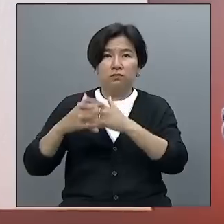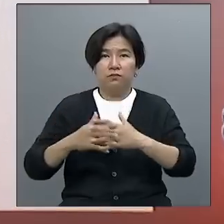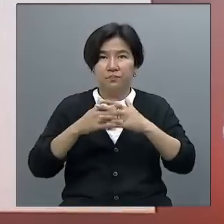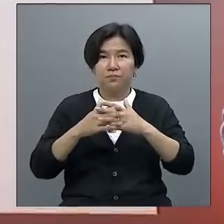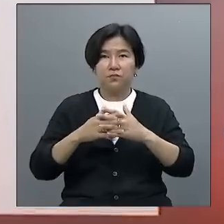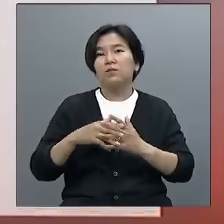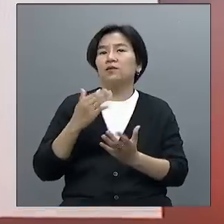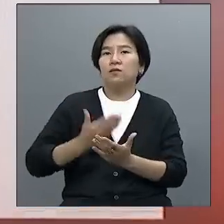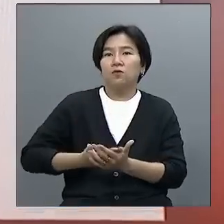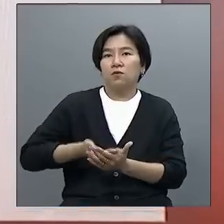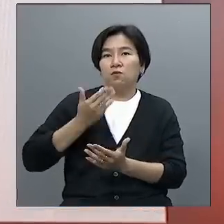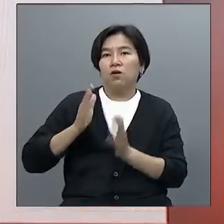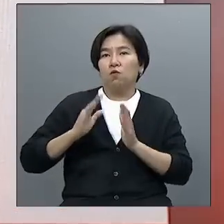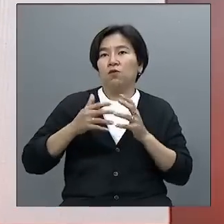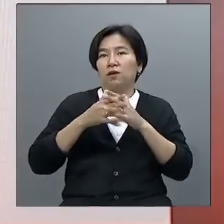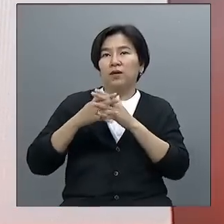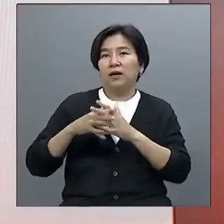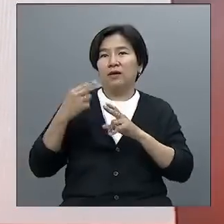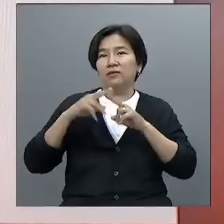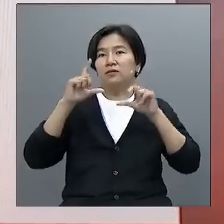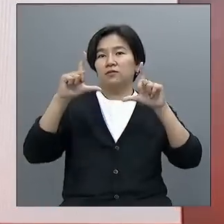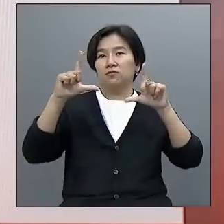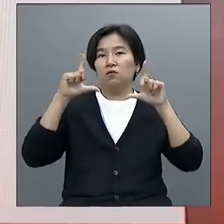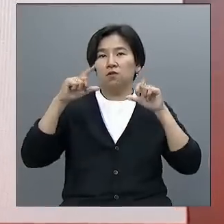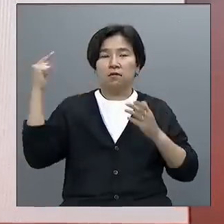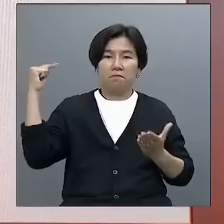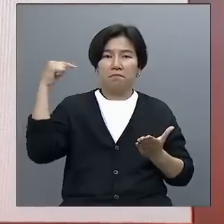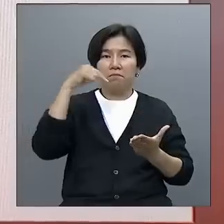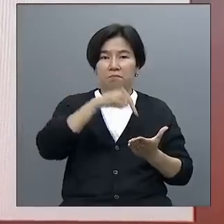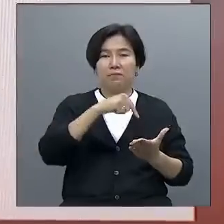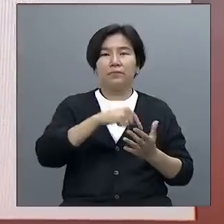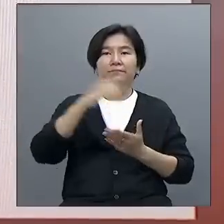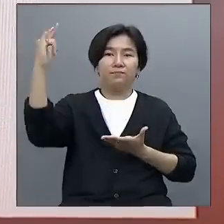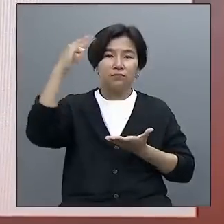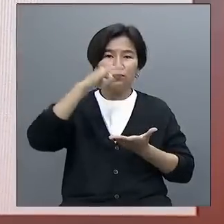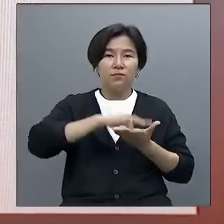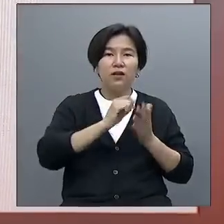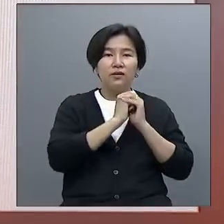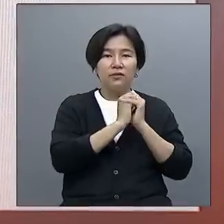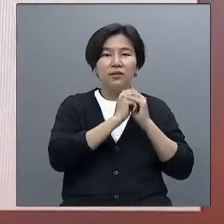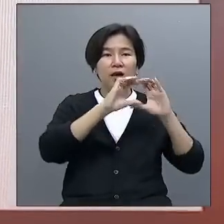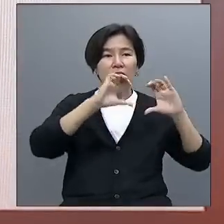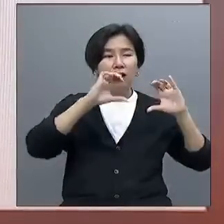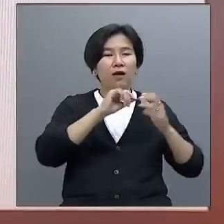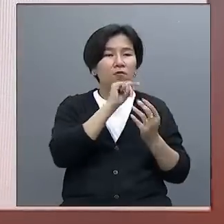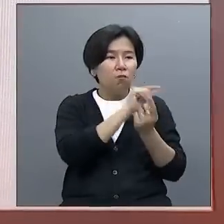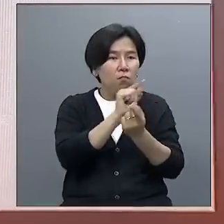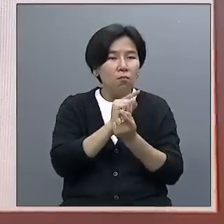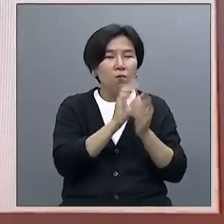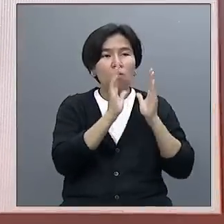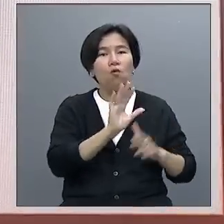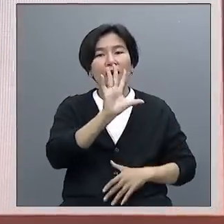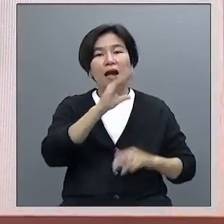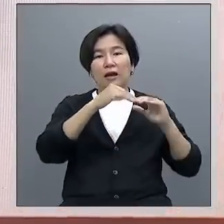มหาเศรษฐีชาวอเมริกันติดอันดับโลกตบเท้ามาเยือนจีนแล้วก็พบกับเจ้าหน้าที่ระดับสูงในรัฐบาลไม่น้อยกว่า 5คนแล้วนะคะ